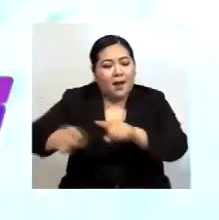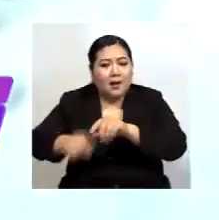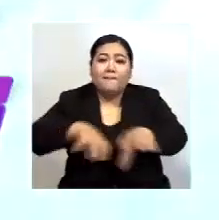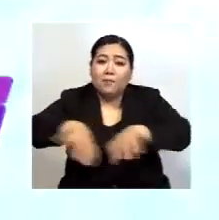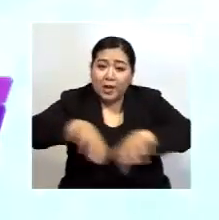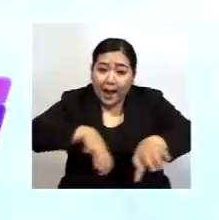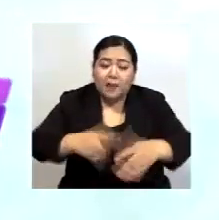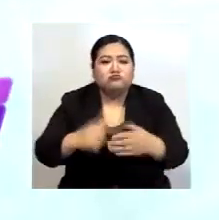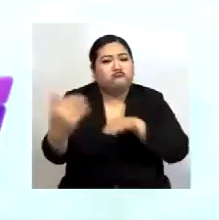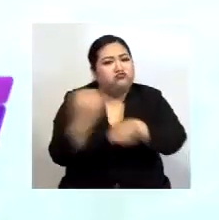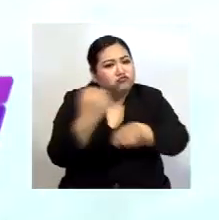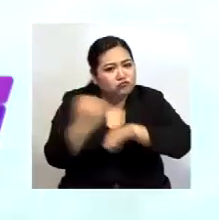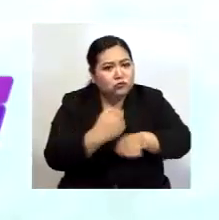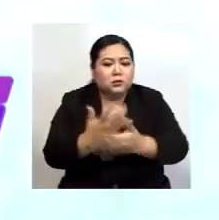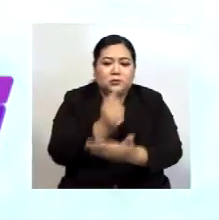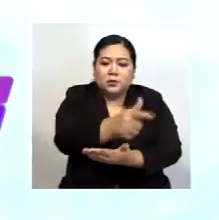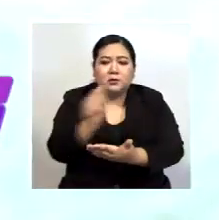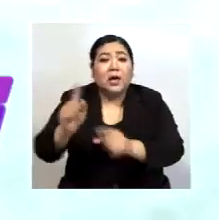ที่ว่านี่หลายคนบอกว่ามากไปหรือเปล่านะฮะจริงๆเราสิเนี่ยจะรวมค่าใช้จ่ายอื่นที่ถ่ายจะชนต้องแบกรับนะครับน่าจะเป็นต้นทุนบริหารข้าlogistic